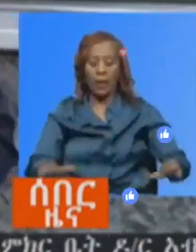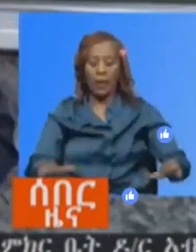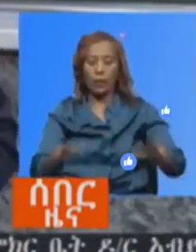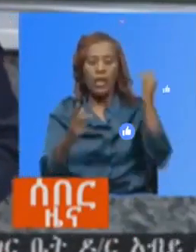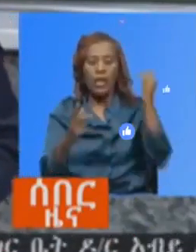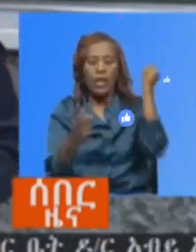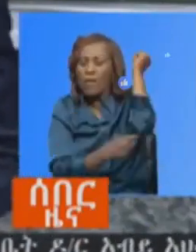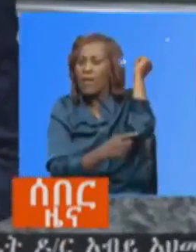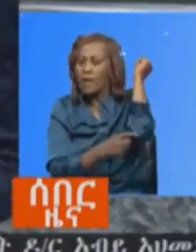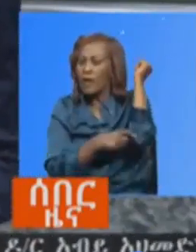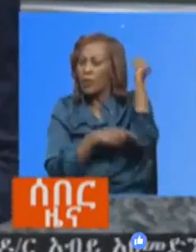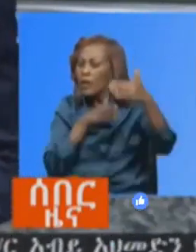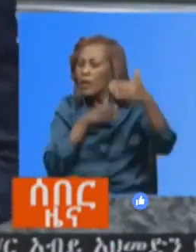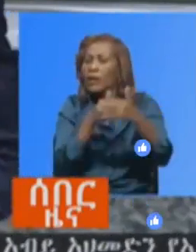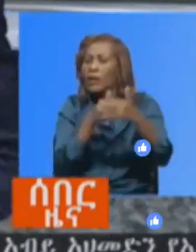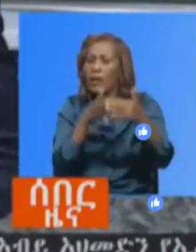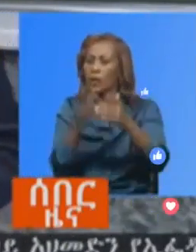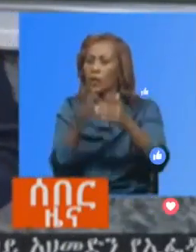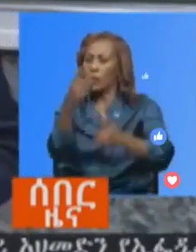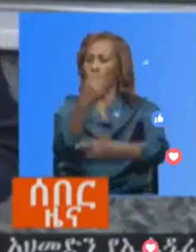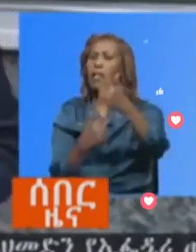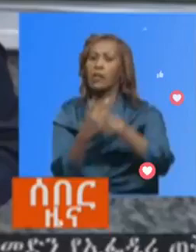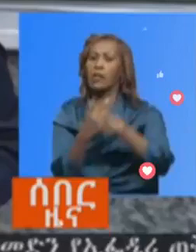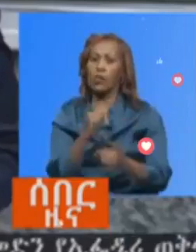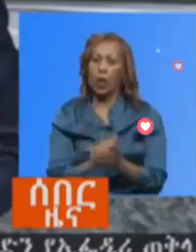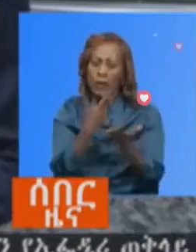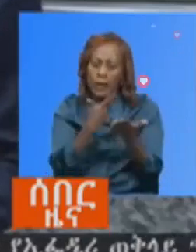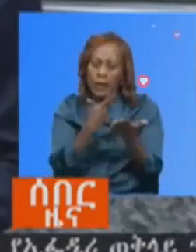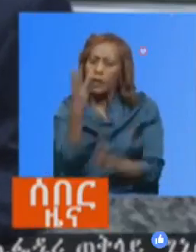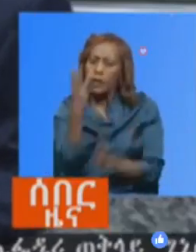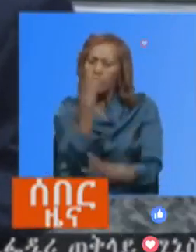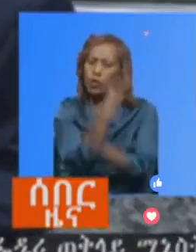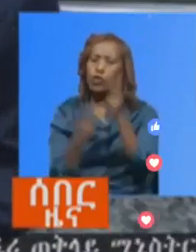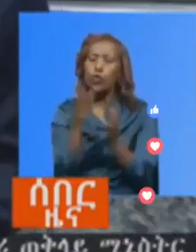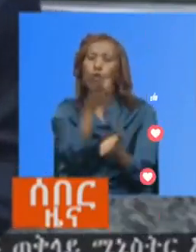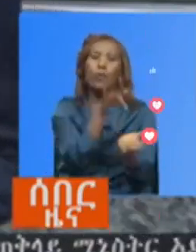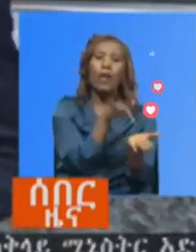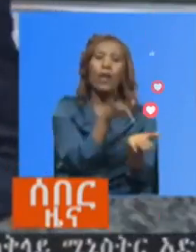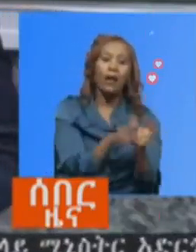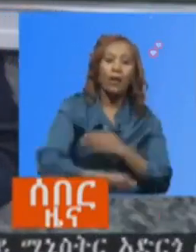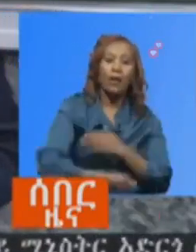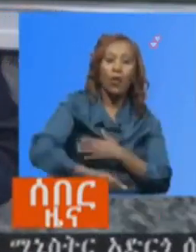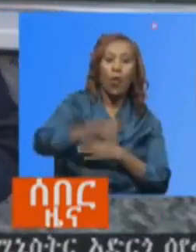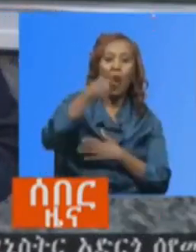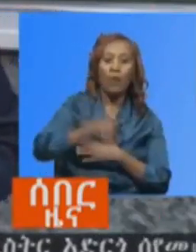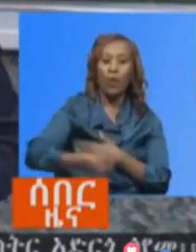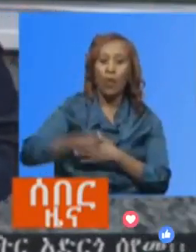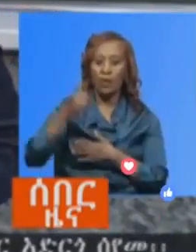የሚፈታተኑ ተግዳሮቶች ተከስተዋል። ከነዚህም ችግሮች መካከል ዋና